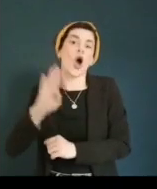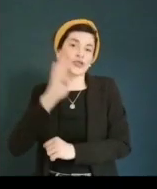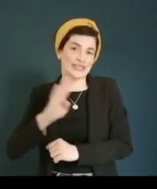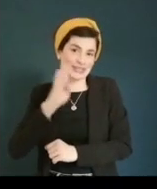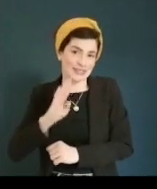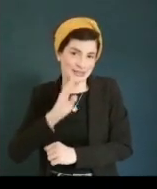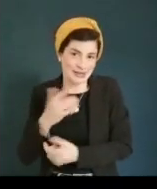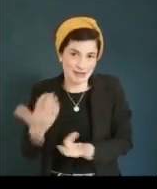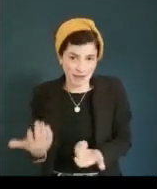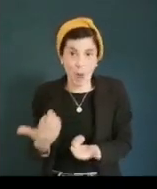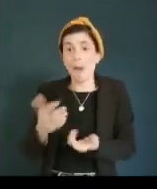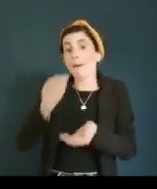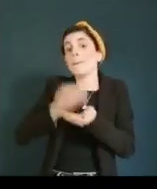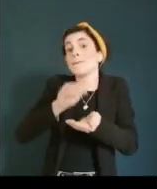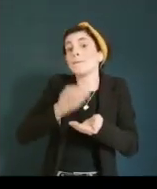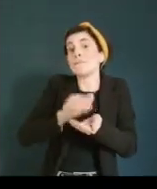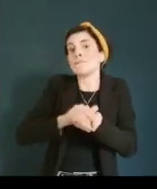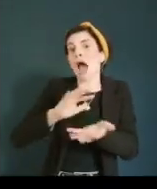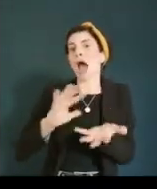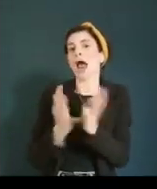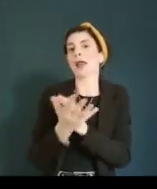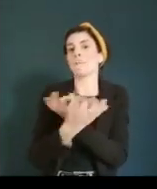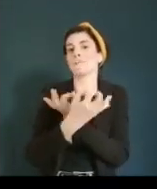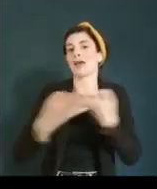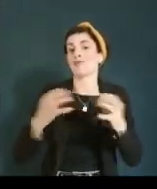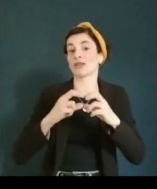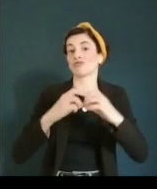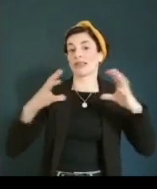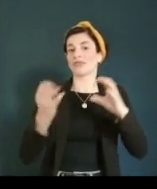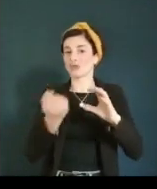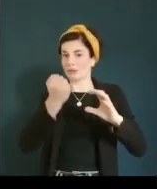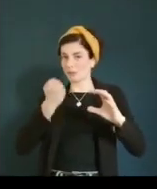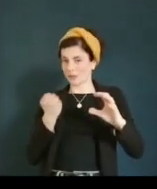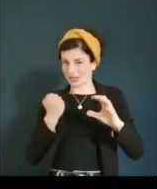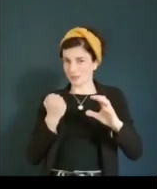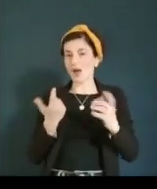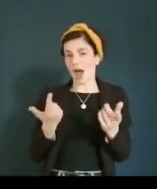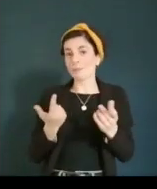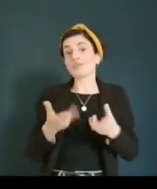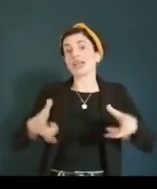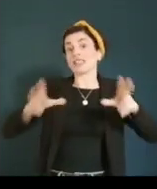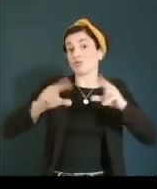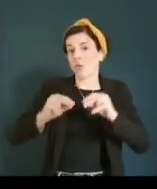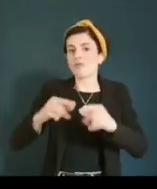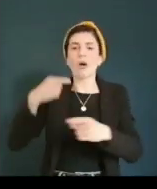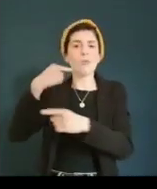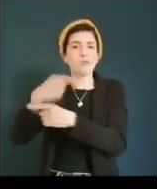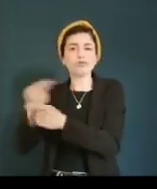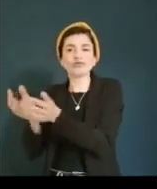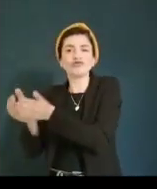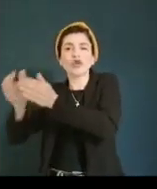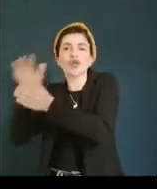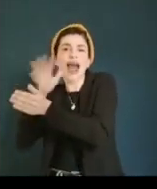pane assolutamente perfetto prima della lievitazione è nuovamente, sempre con la vostra ciotolina con un pochino